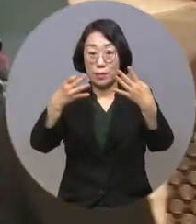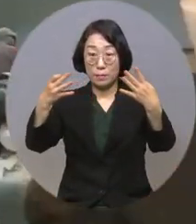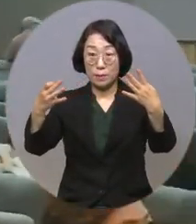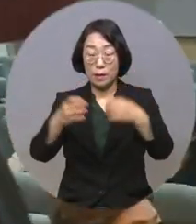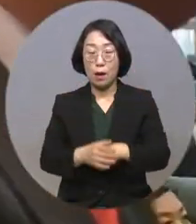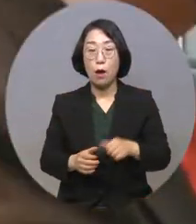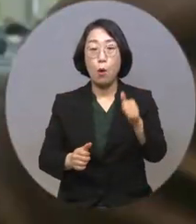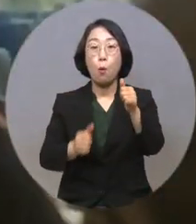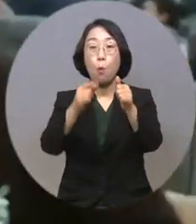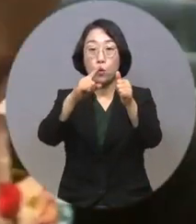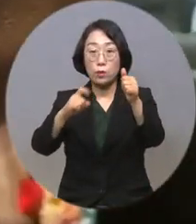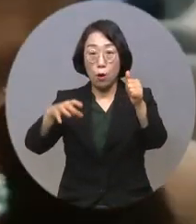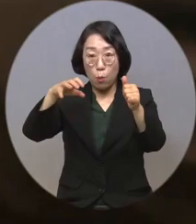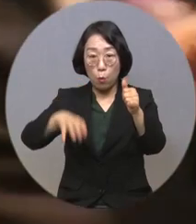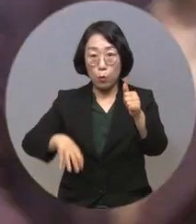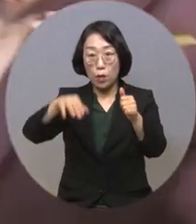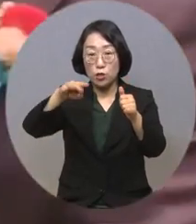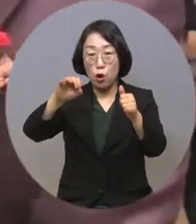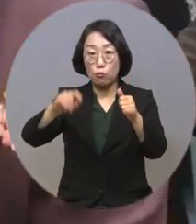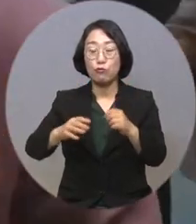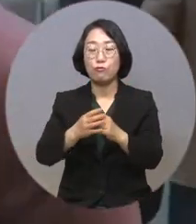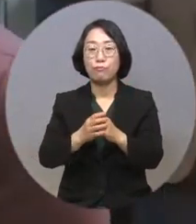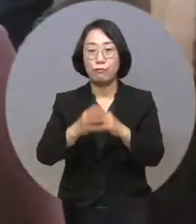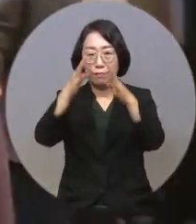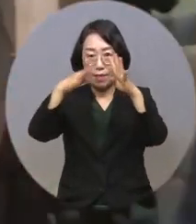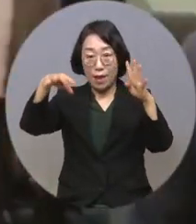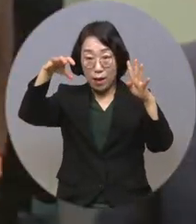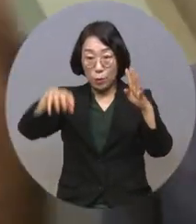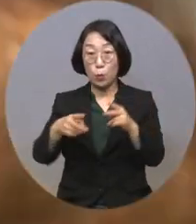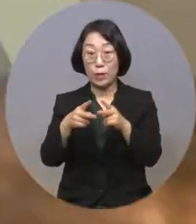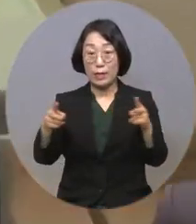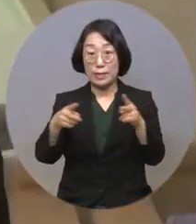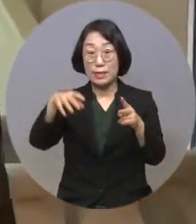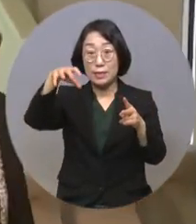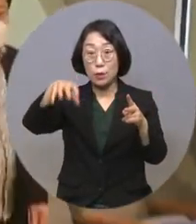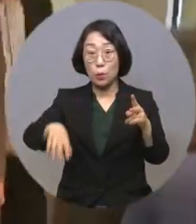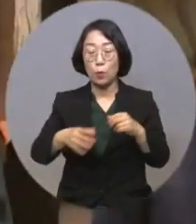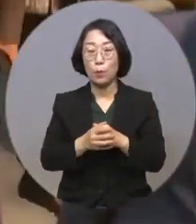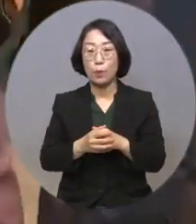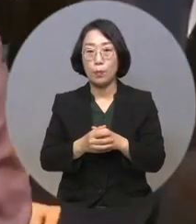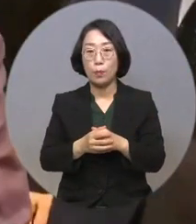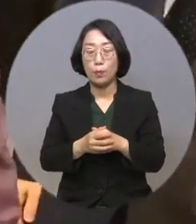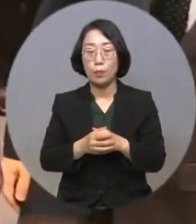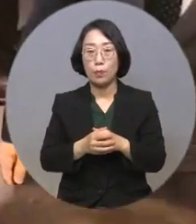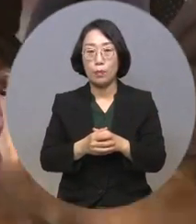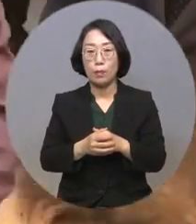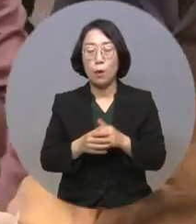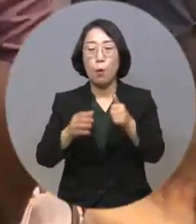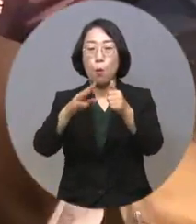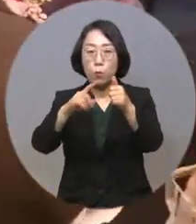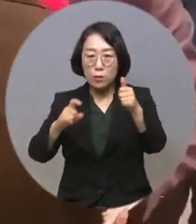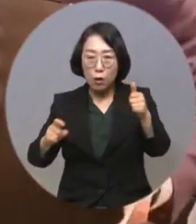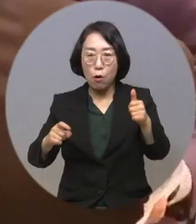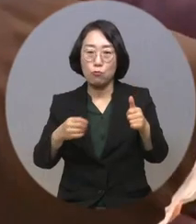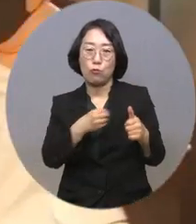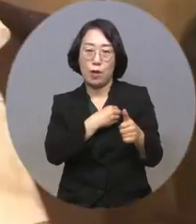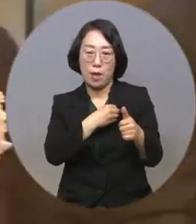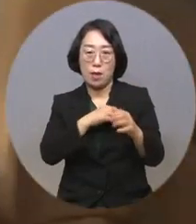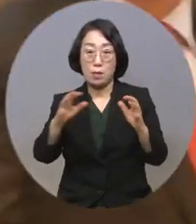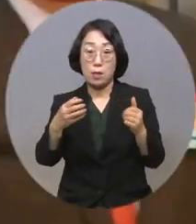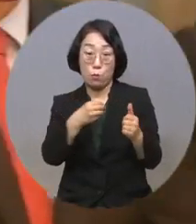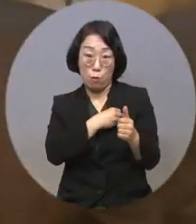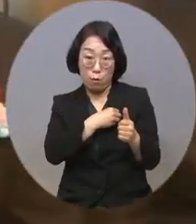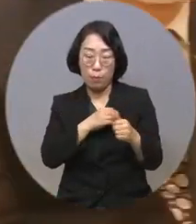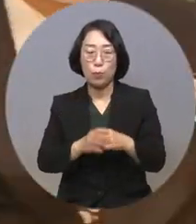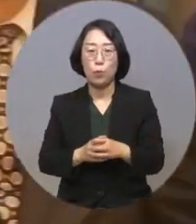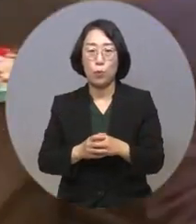충청남 도홍성군 청운대학교 중앙도서관 2층에서는 복지TV 최규욱 회장, 홍성해산 홍문표 국회의원, 청운대학교